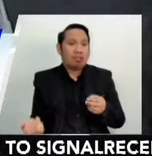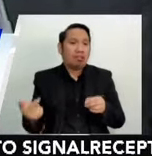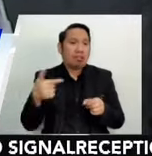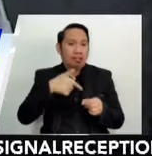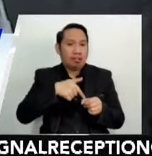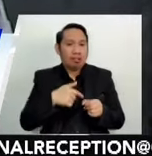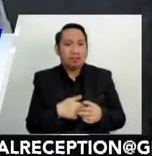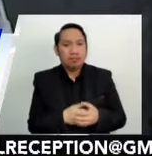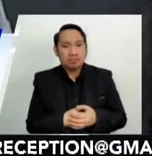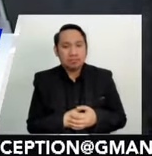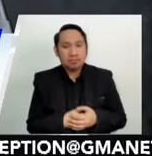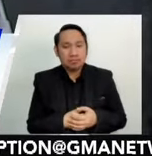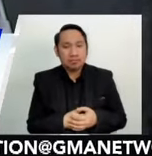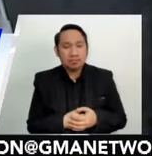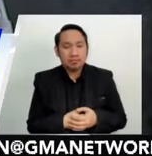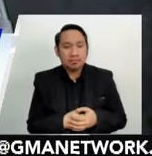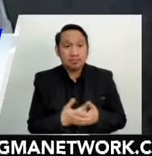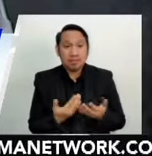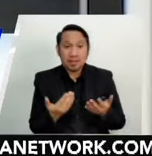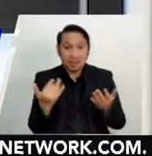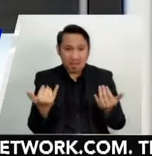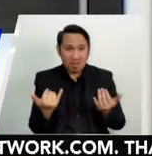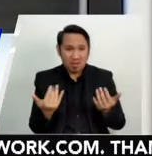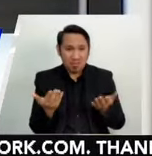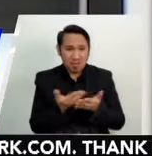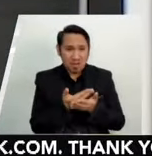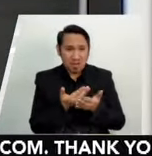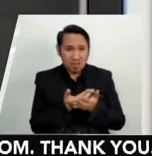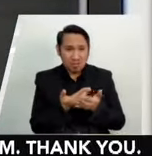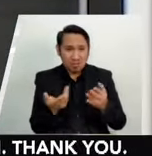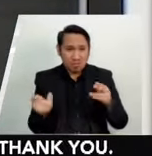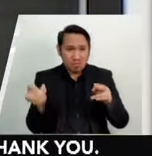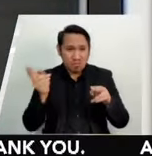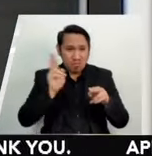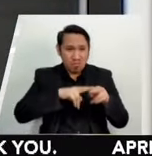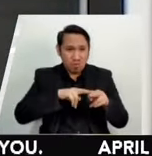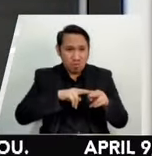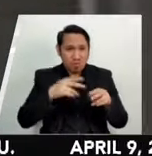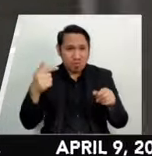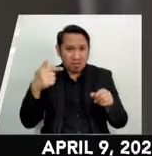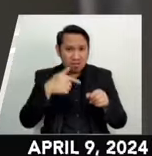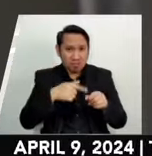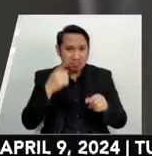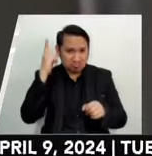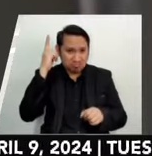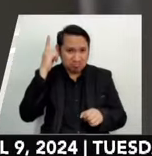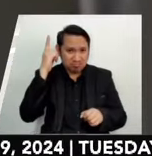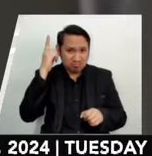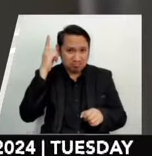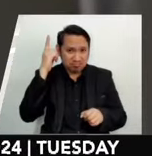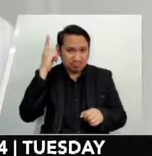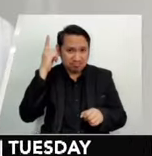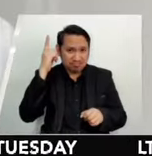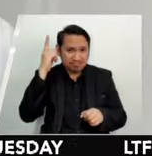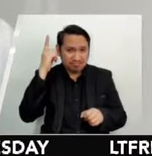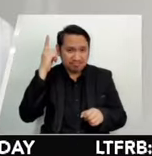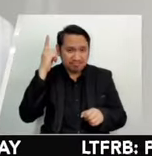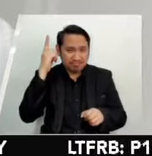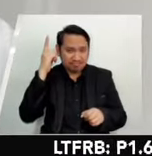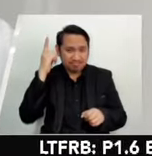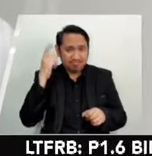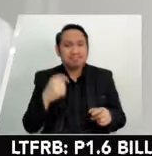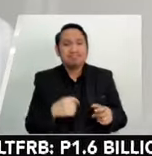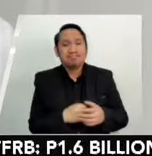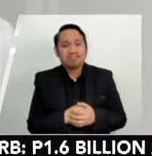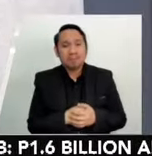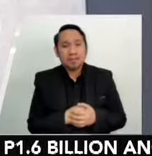Ngayong araw, panibagong oil price hike na naman. 1 peso and 55 centavos sa kada litro ng diesel. 1 peso and 10 centavos naman para sa kada litro ng gasolina. At